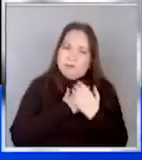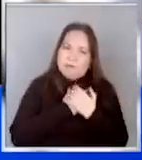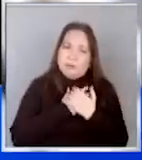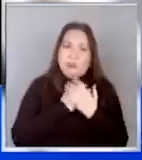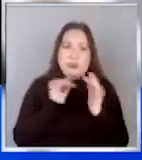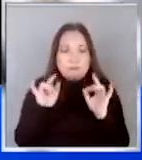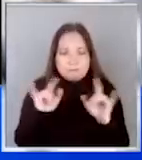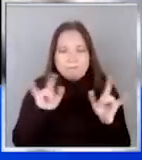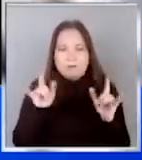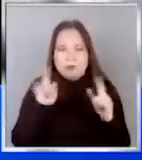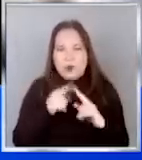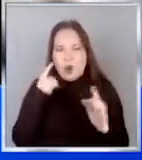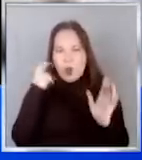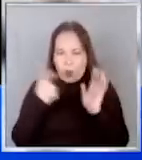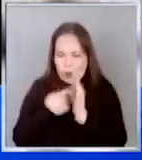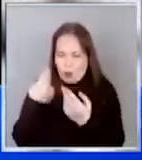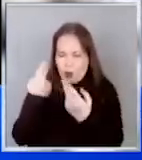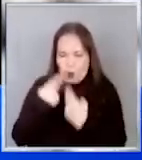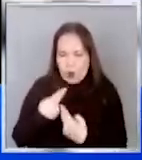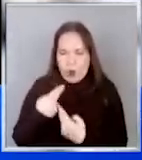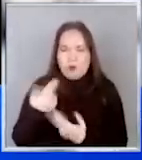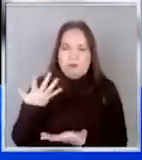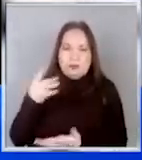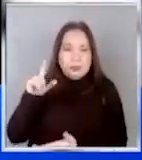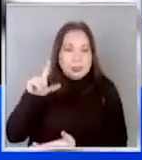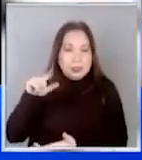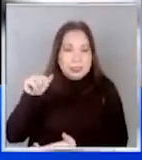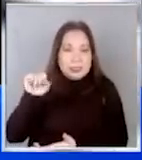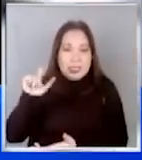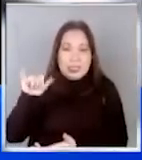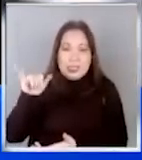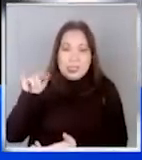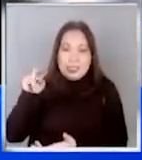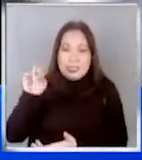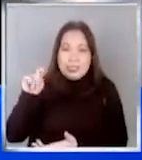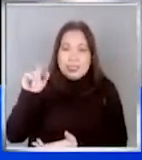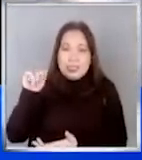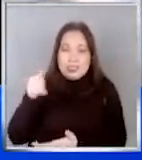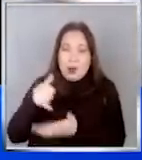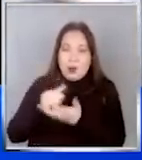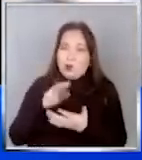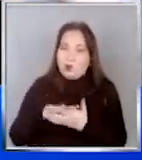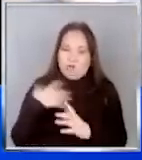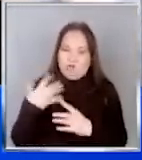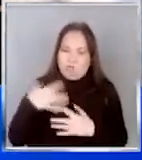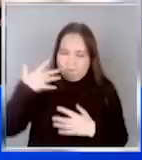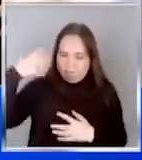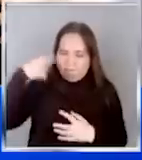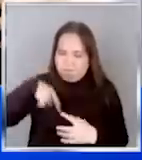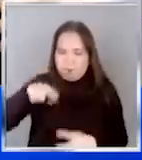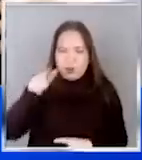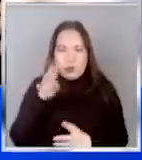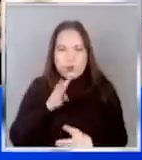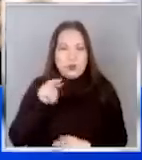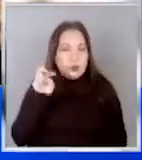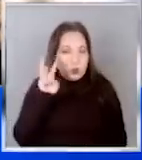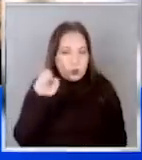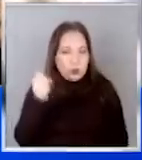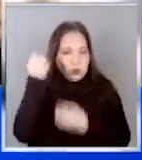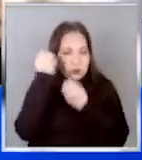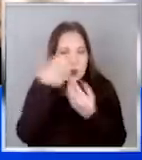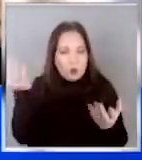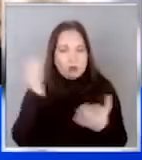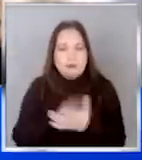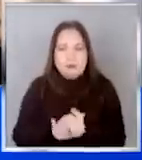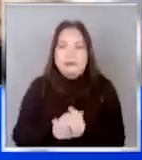pagkilala ng Gawad La Salyaneta Award sa amin bilang Most Outstanding News Show. Maraming